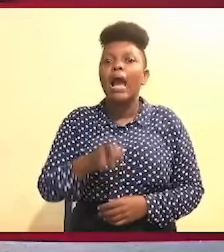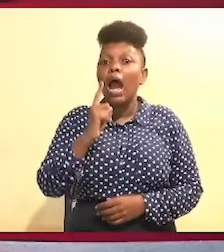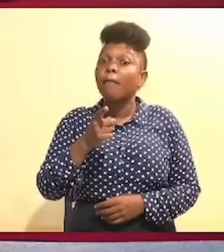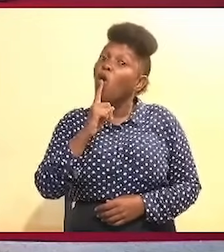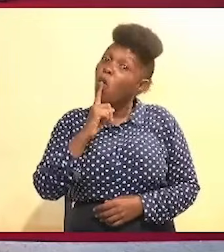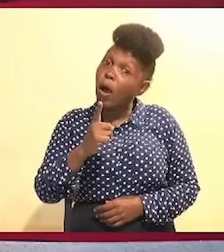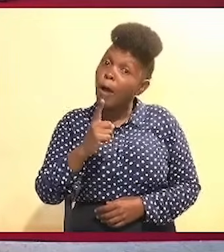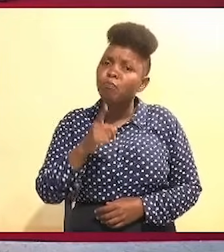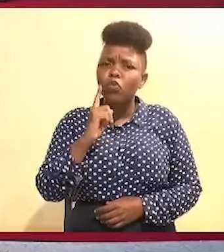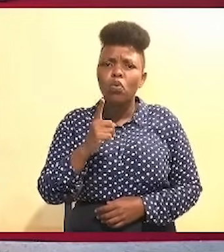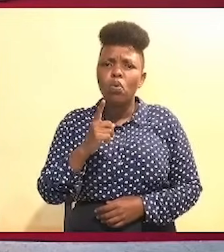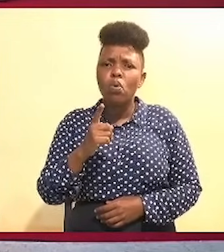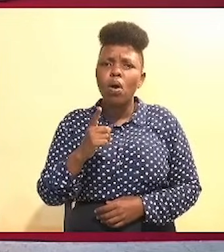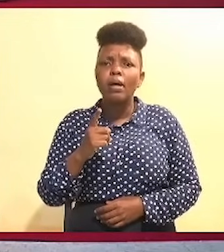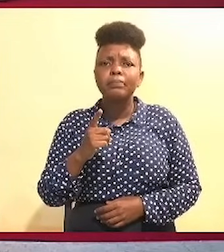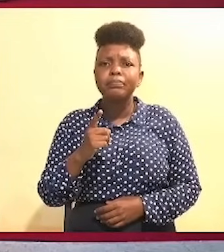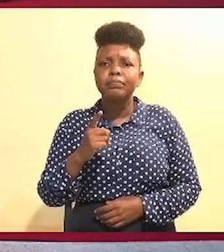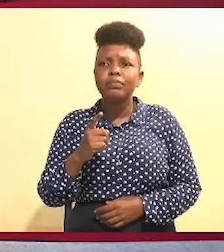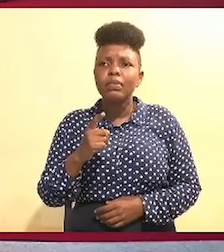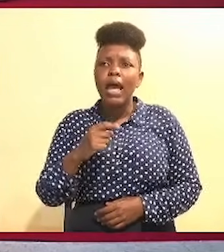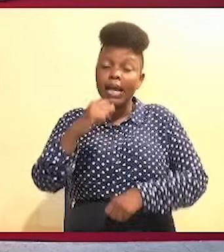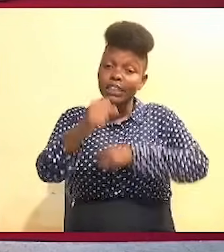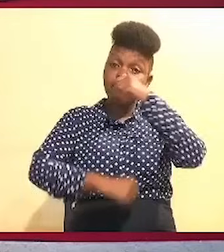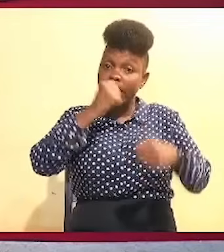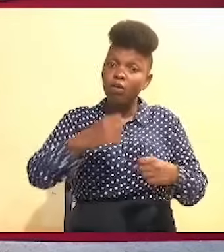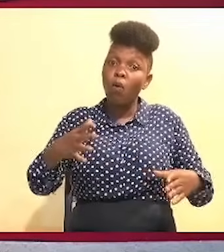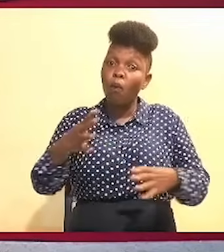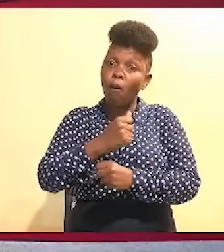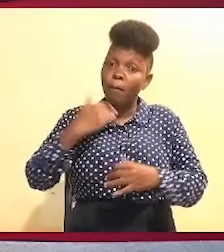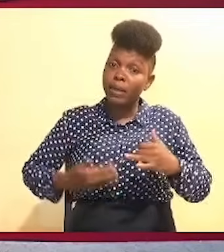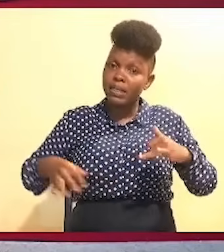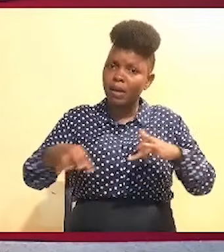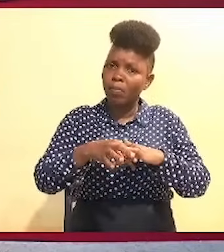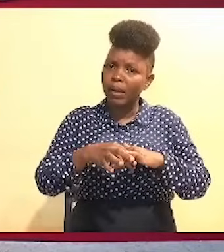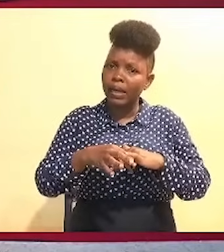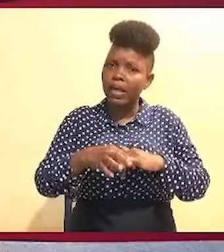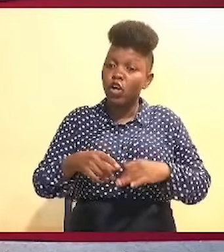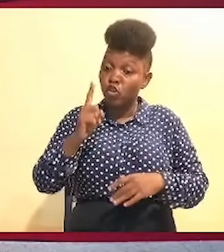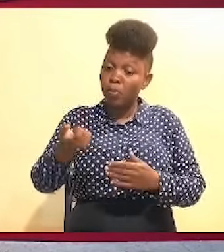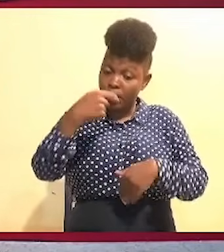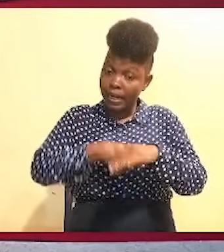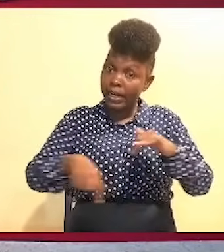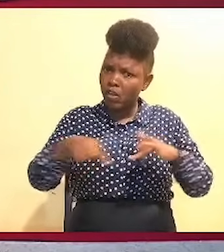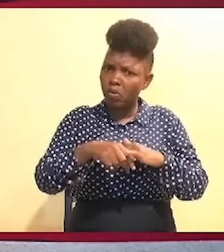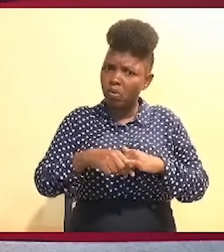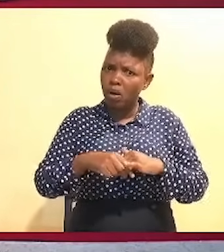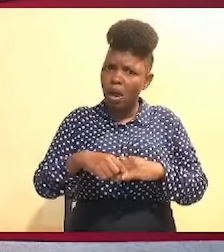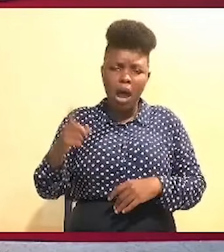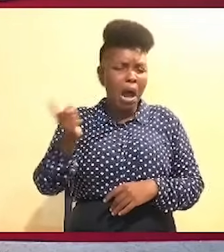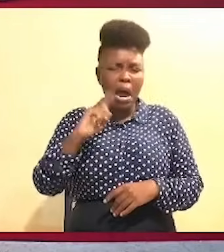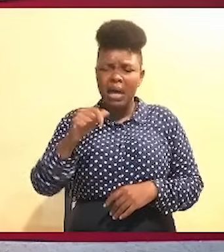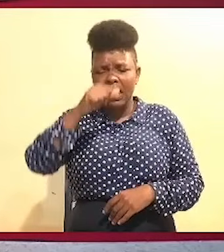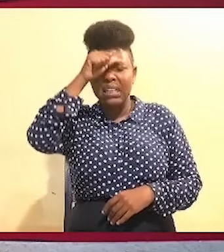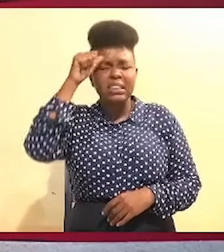wao huwa akishawinda akifanikiwa, ameshafunga ndoa, yuko ndani, hana mgogoro